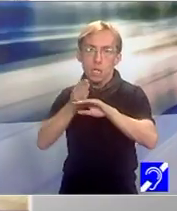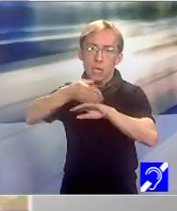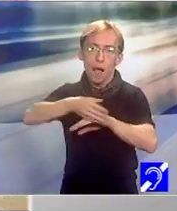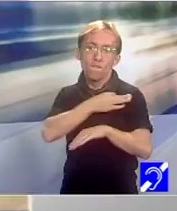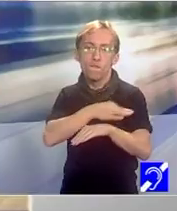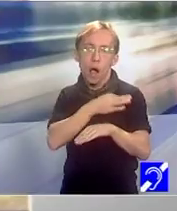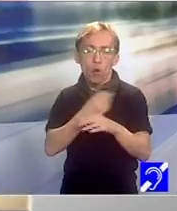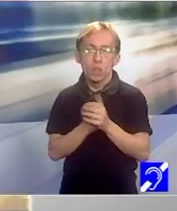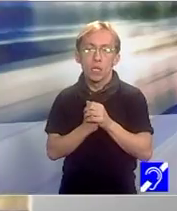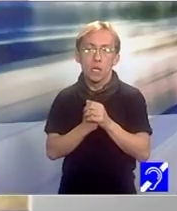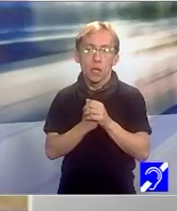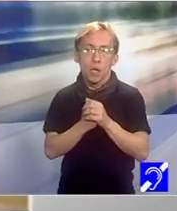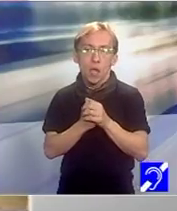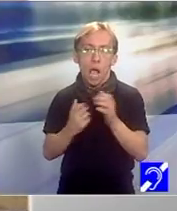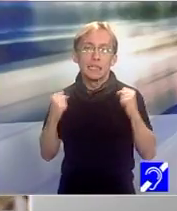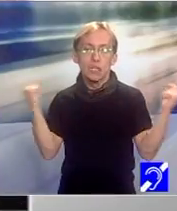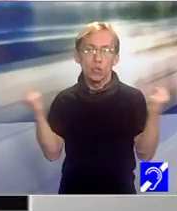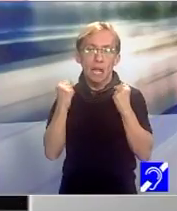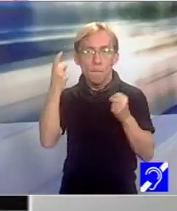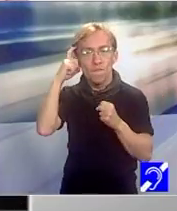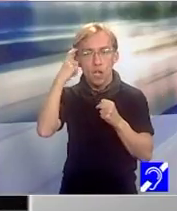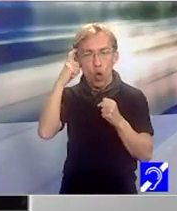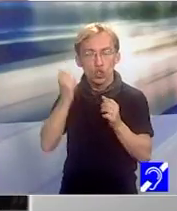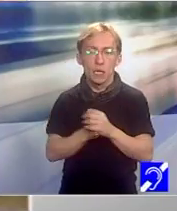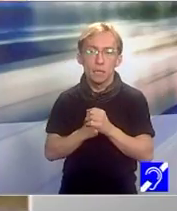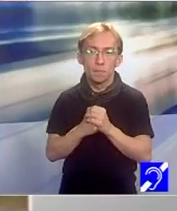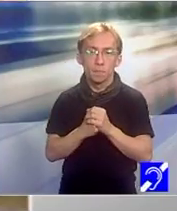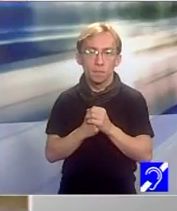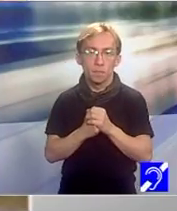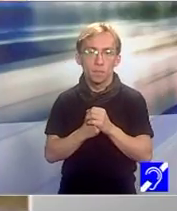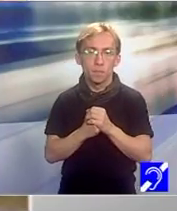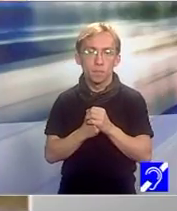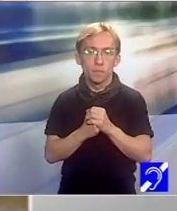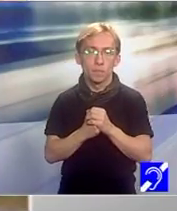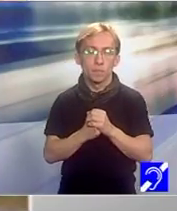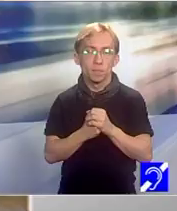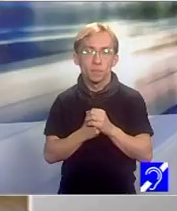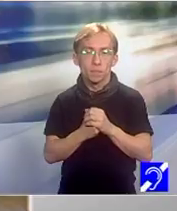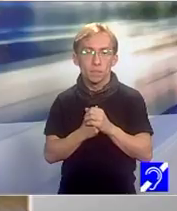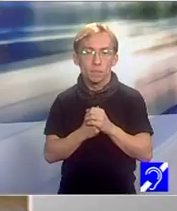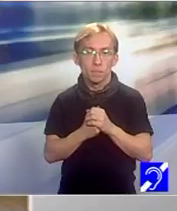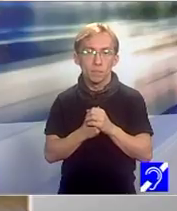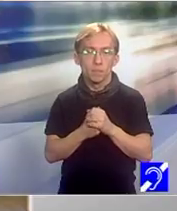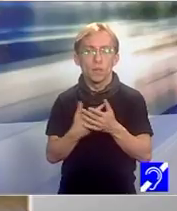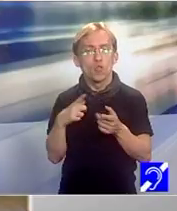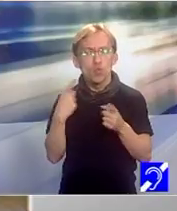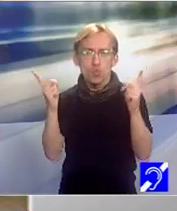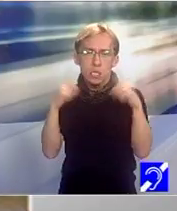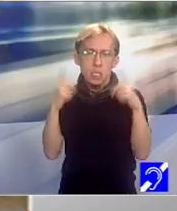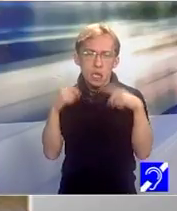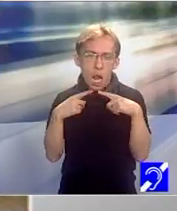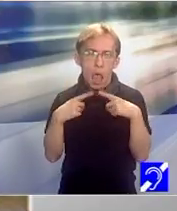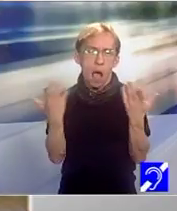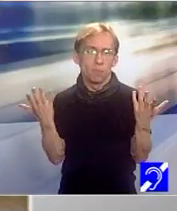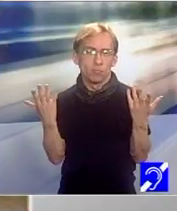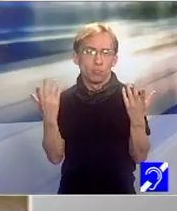istorie, filozofie și kinetoterapie. Sunt niște copii buni, muncitori. Mai sunt zile, acum toată lumea are zile